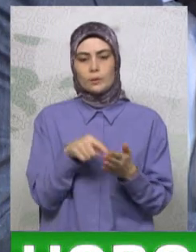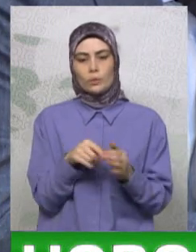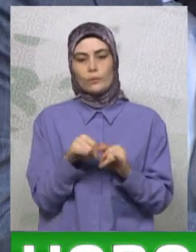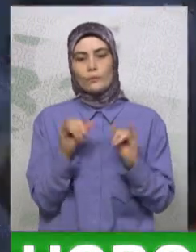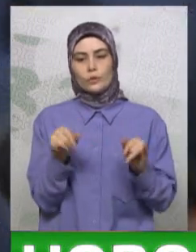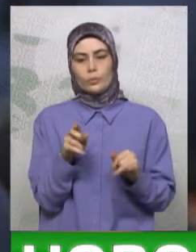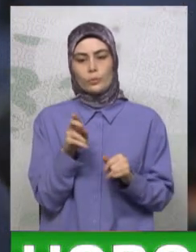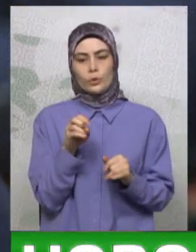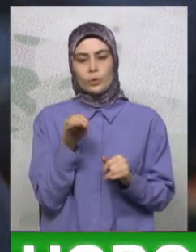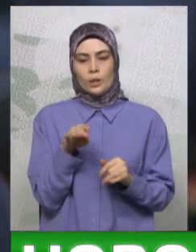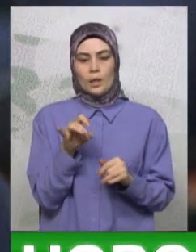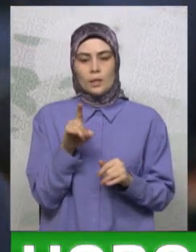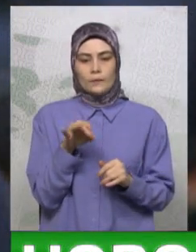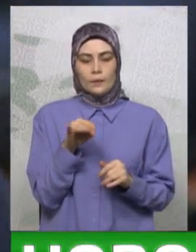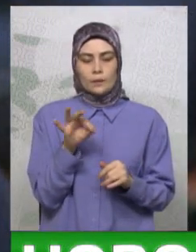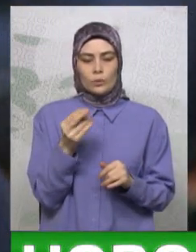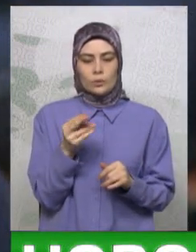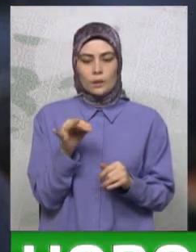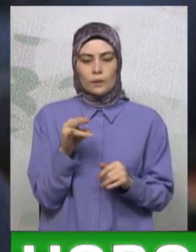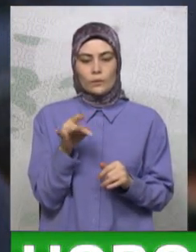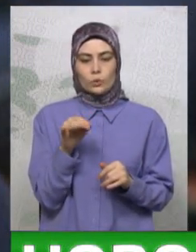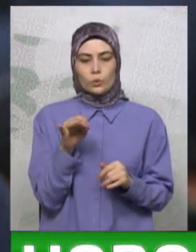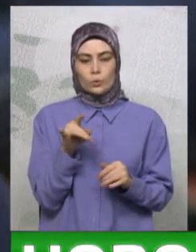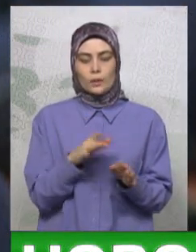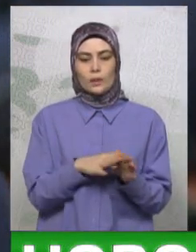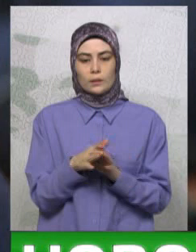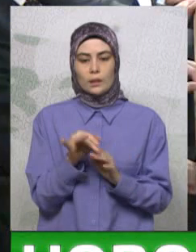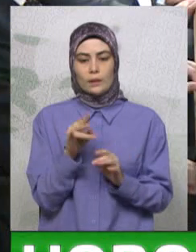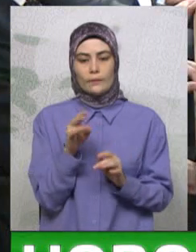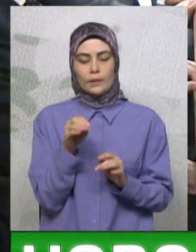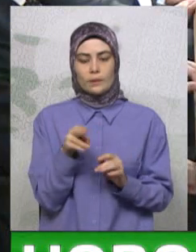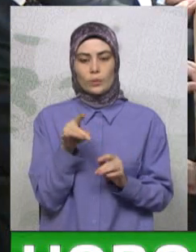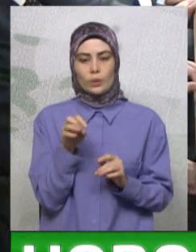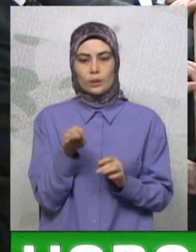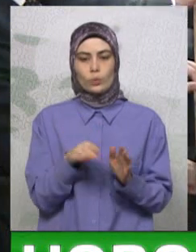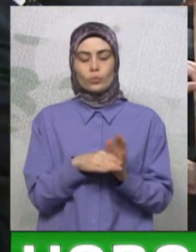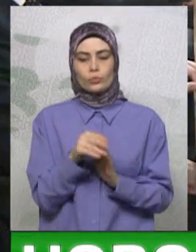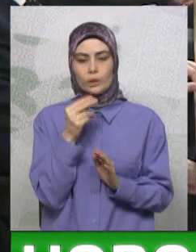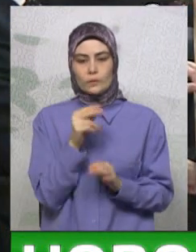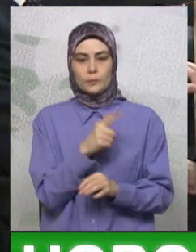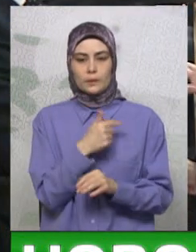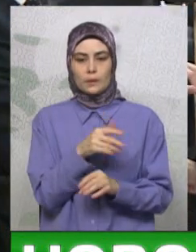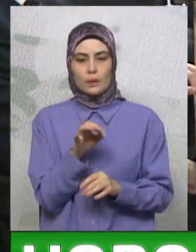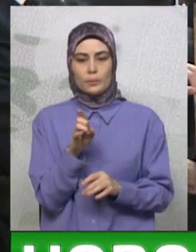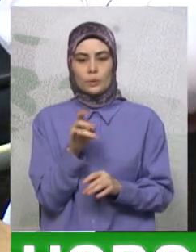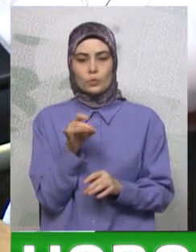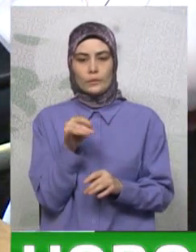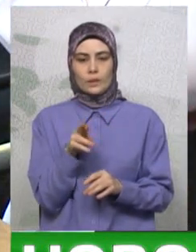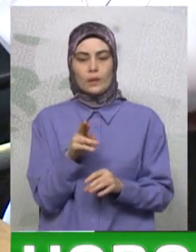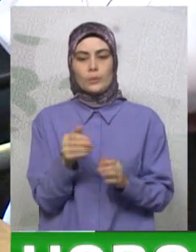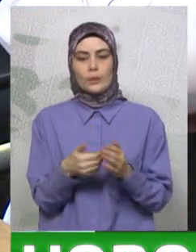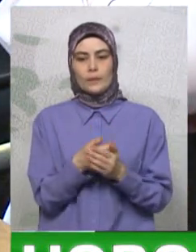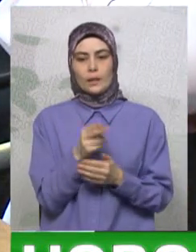увеличение бюджета, развитие социальной инфраструктуры, реализация инвестпроектов, улучшение качества медицинского обслуживания,